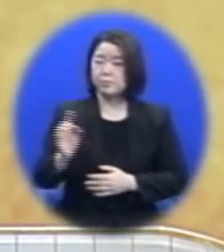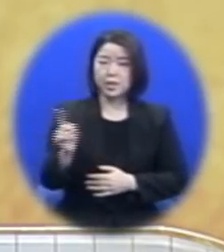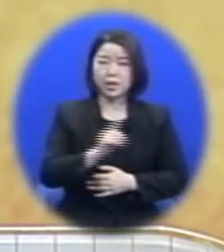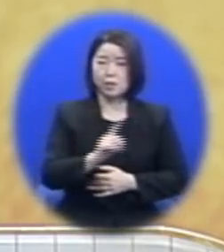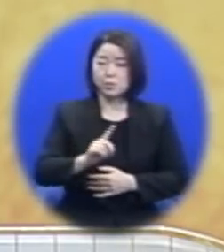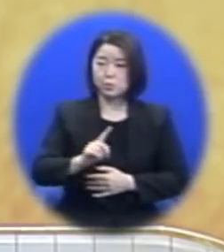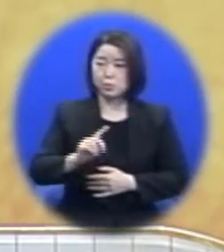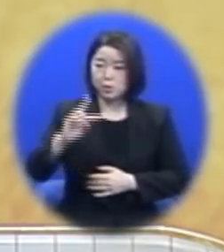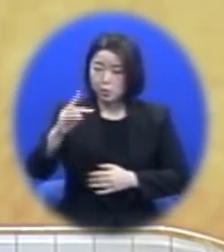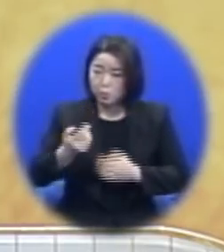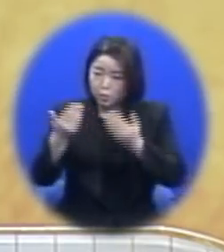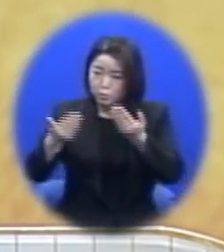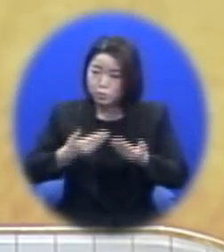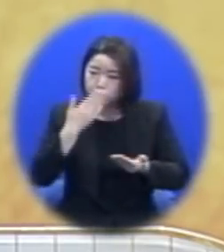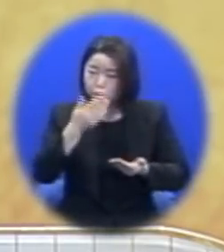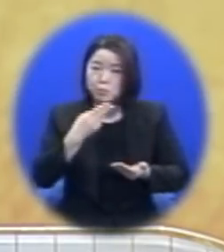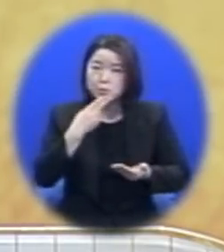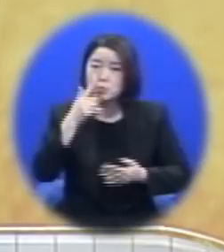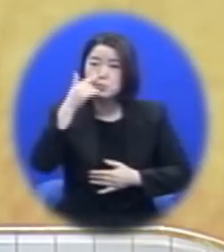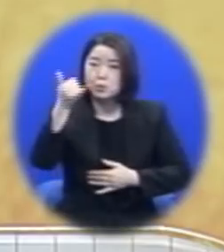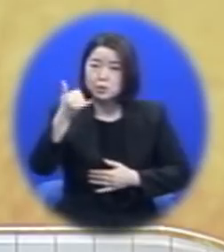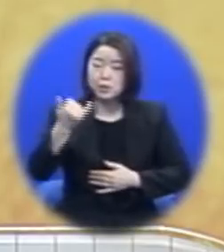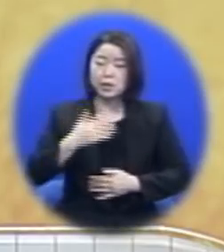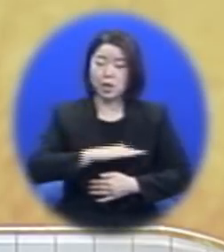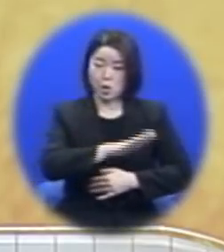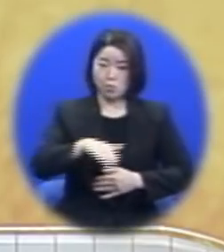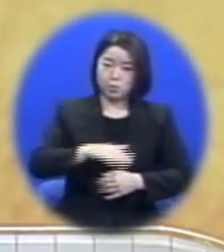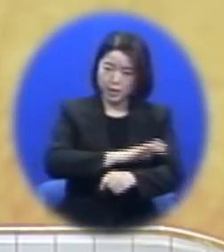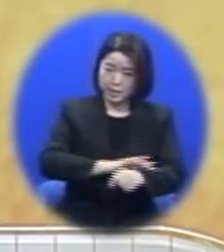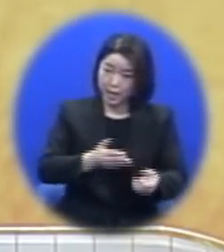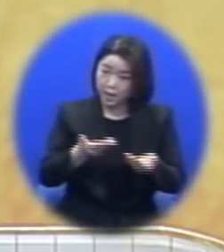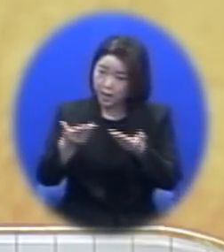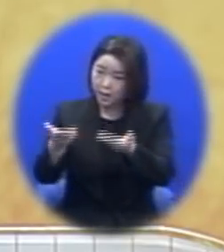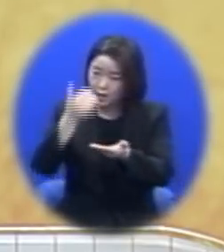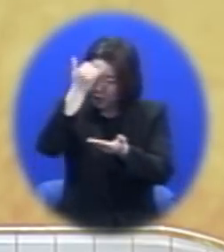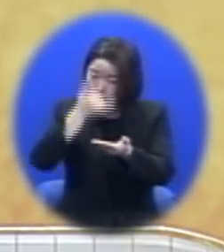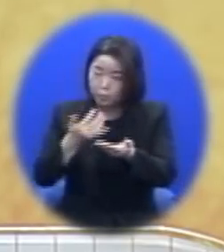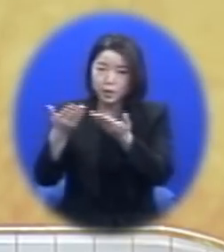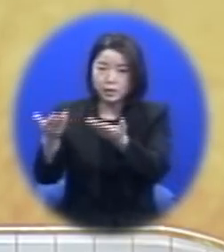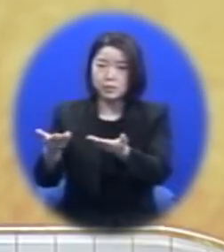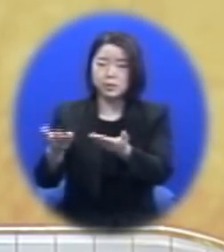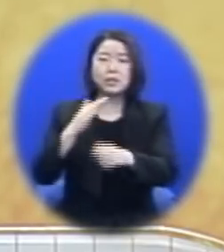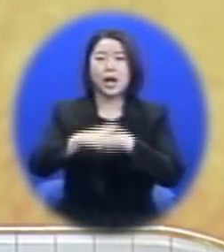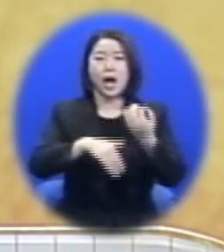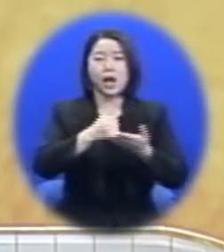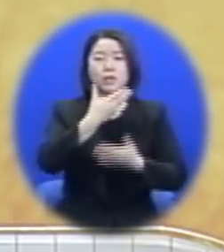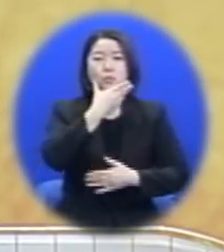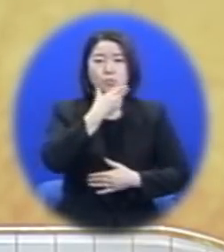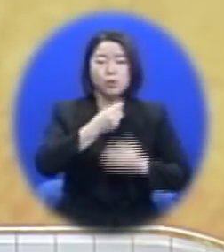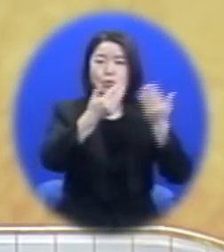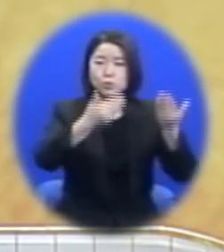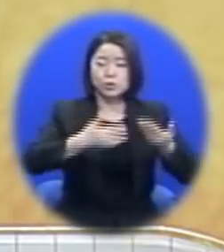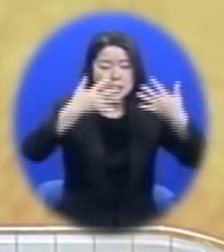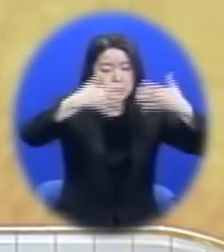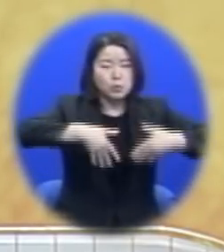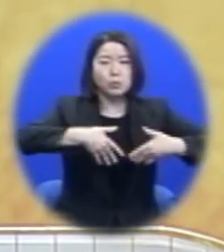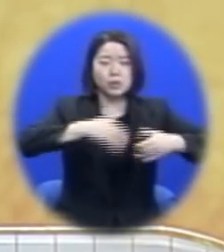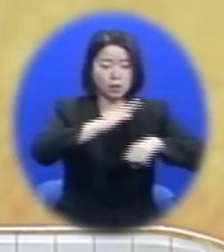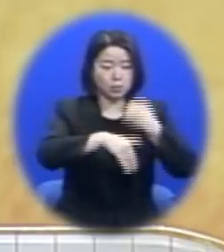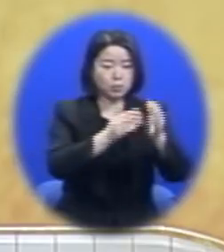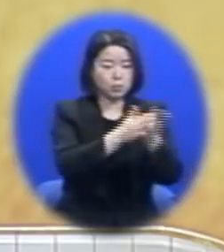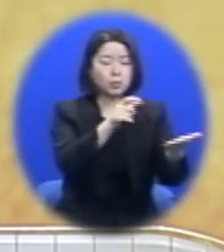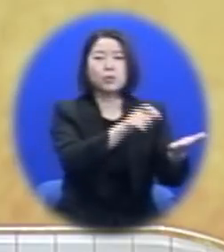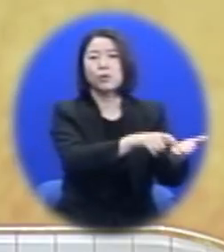아무것도 돌려줄 수 없는 부모님에게 우리가 잘하는 것은, 효도하는 것은 하나님께서 복을 주실 조건이라고 성경이 말하고 있습니다.